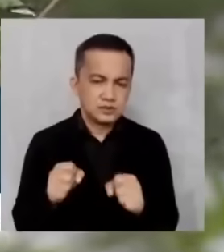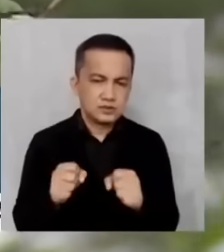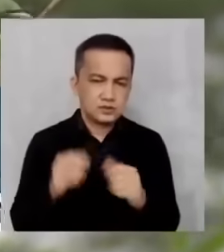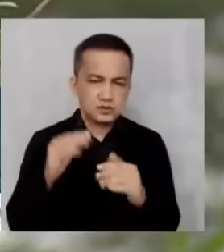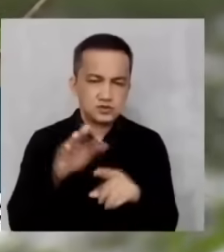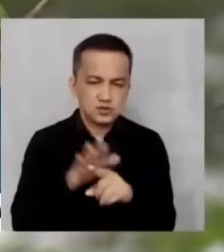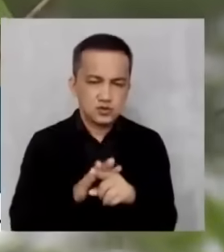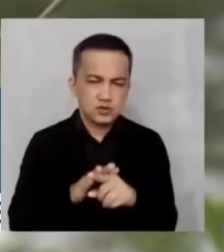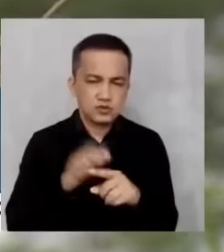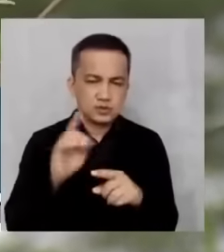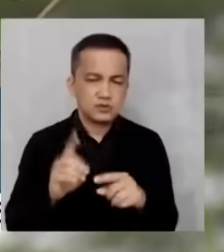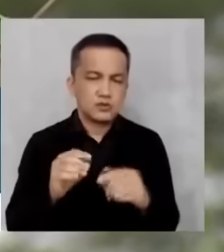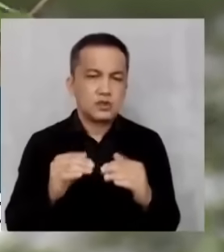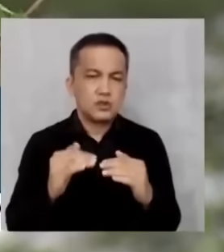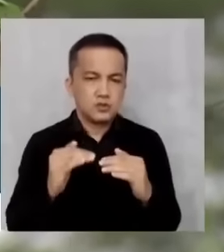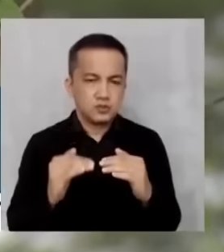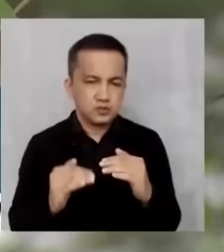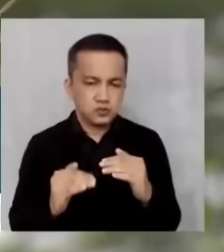slow down